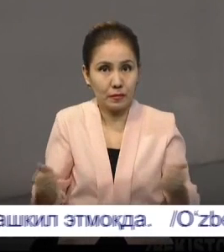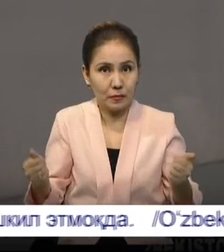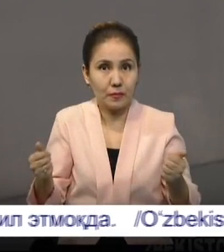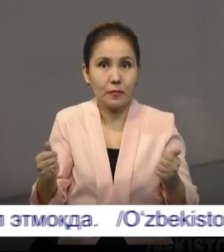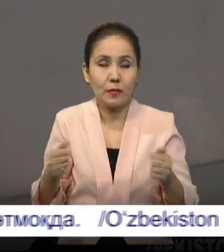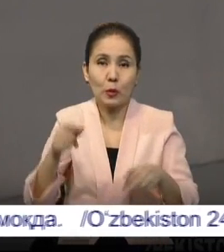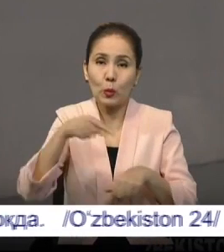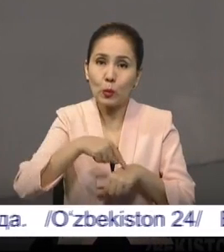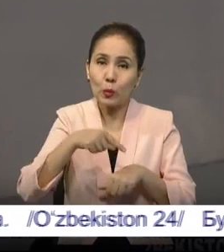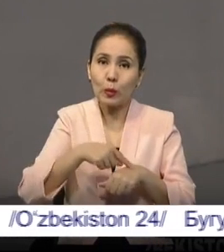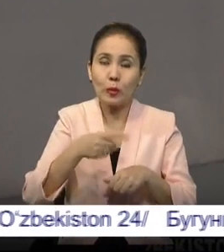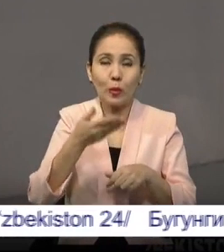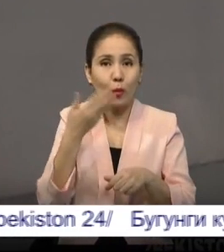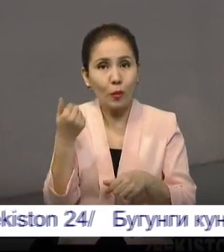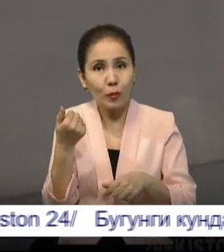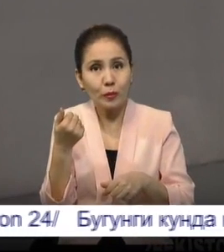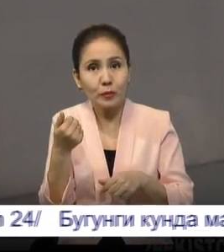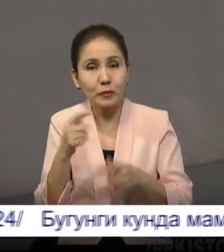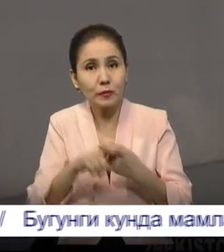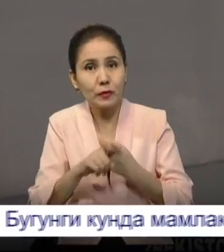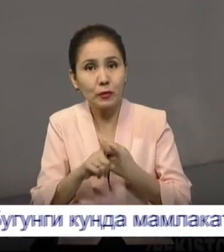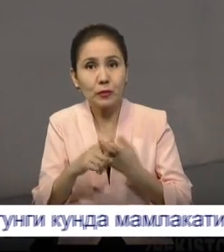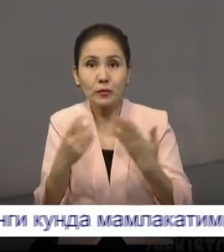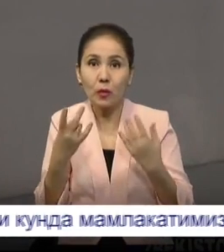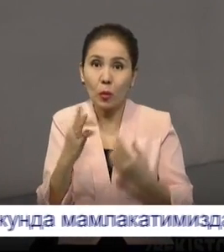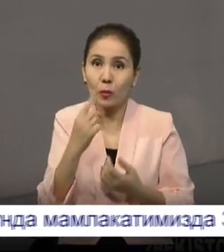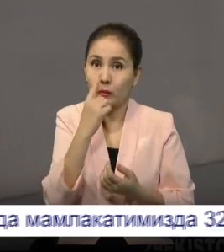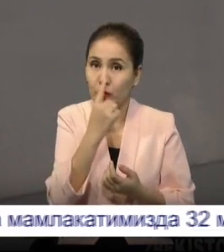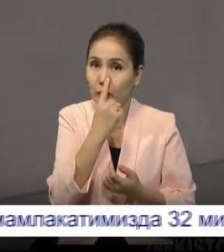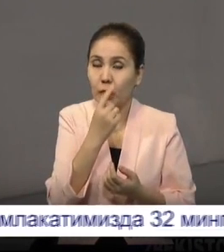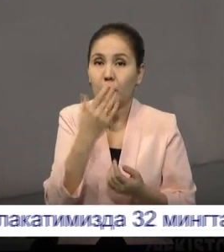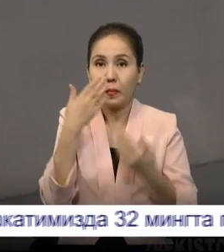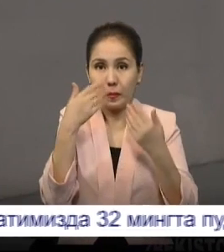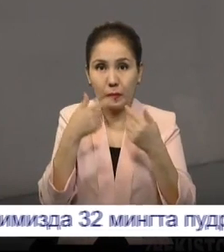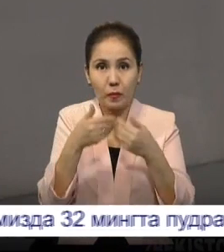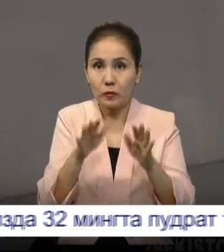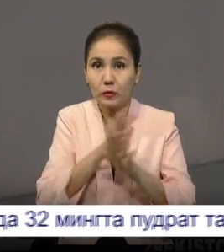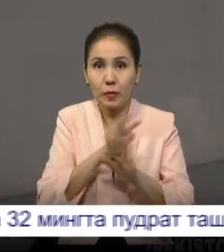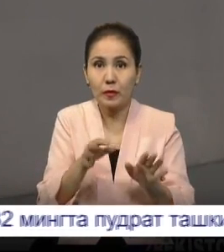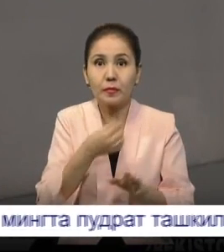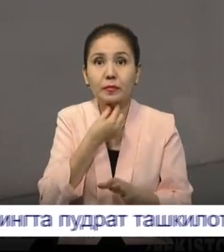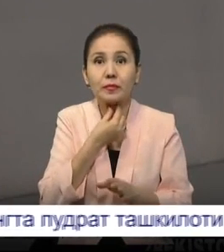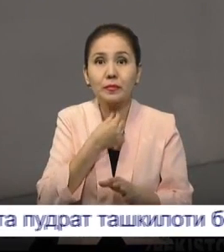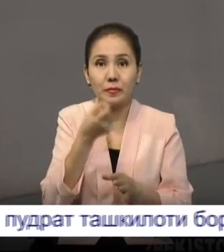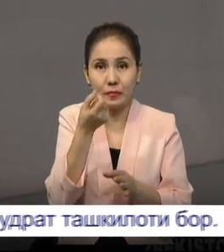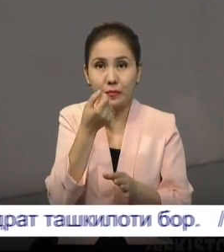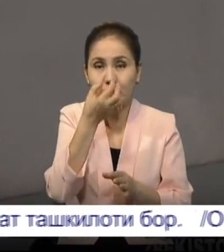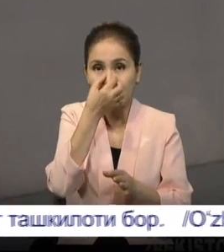darajasi bo'ldimi, bilmadim. O'tib ketdi. Burnimni ochilishi, dimog'im ochilmadi. No halizgacha mana